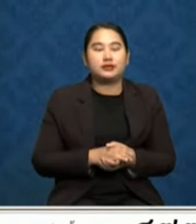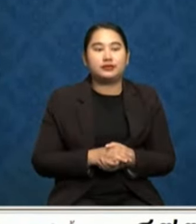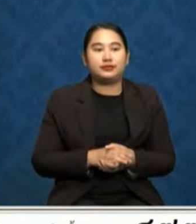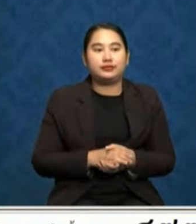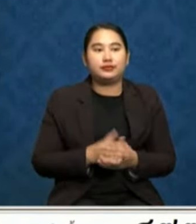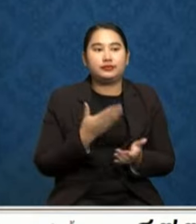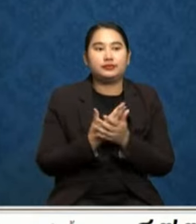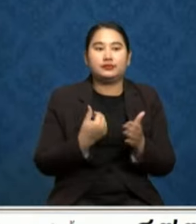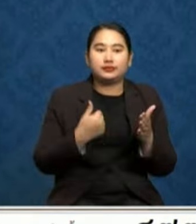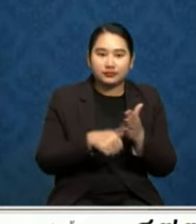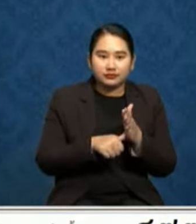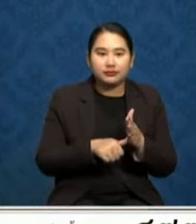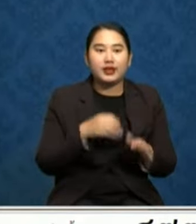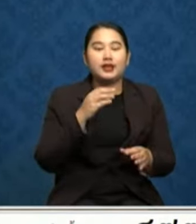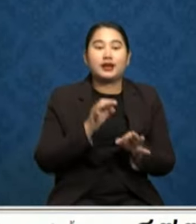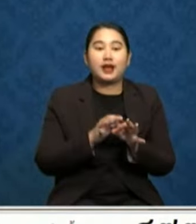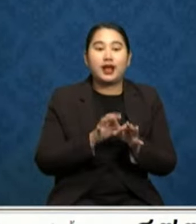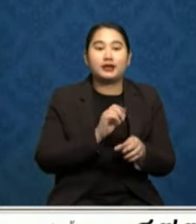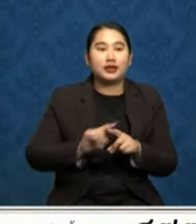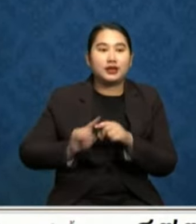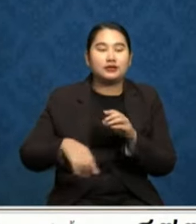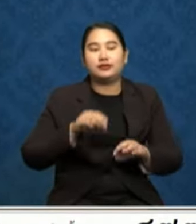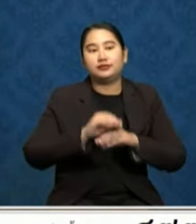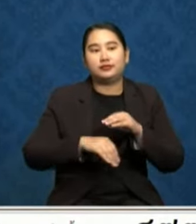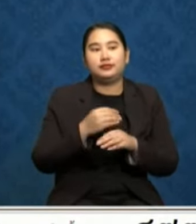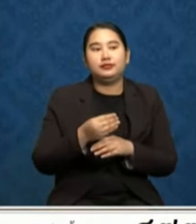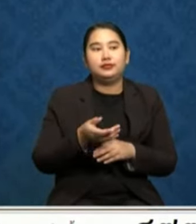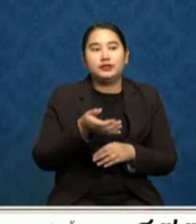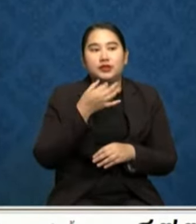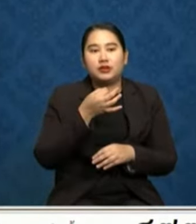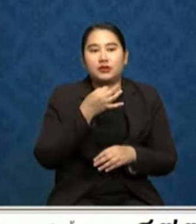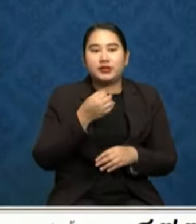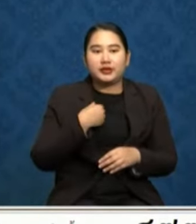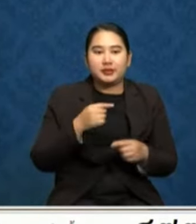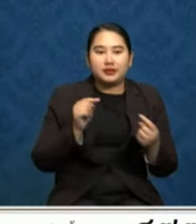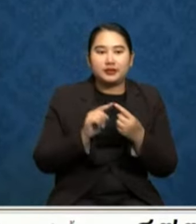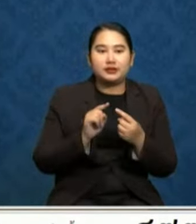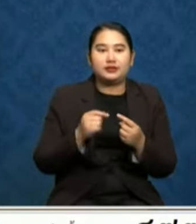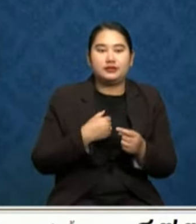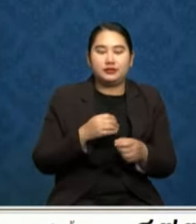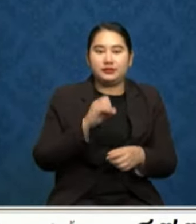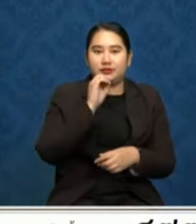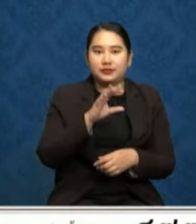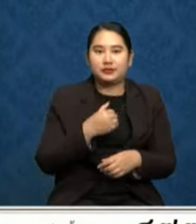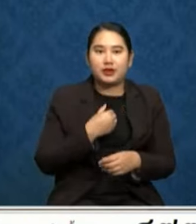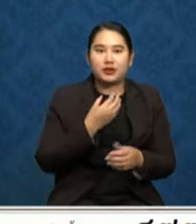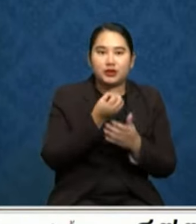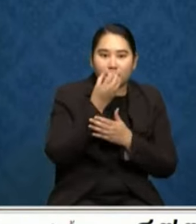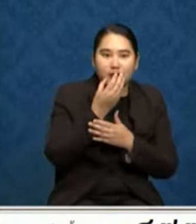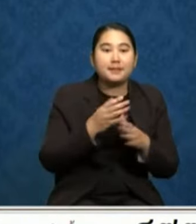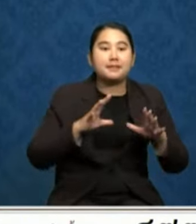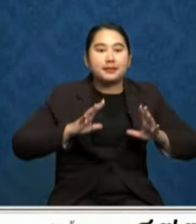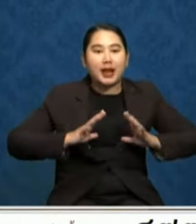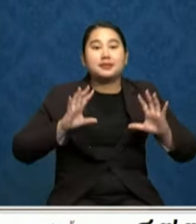เป็นหนี้ธ.ก.ส.โครงการพักหนี้ที่ทางรัฐบาลให้ไปนะครับก็พักแต่ต้นไม่พักดอกด